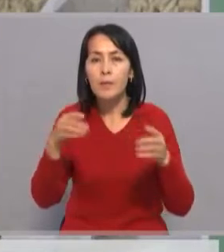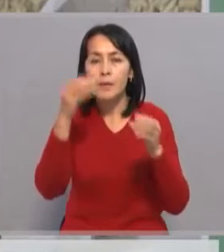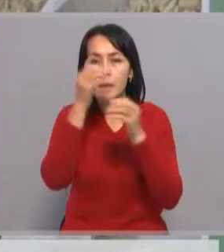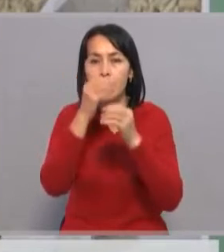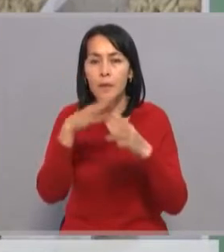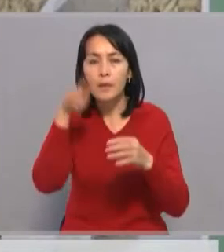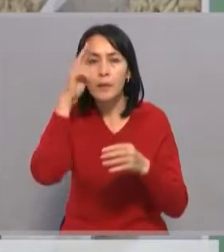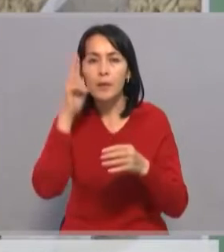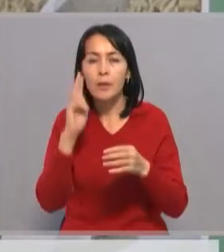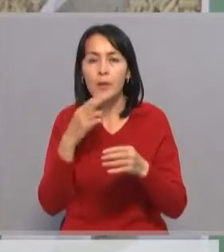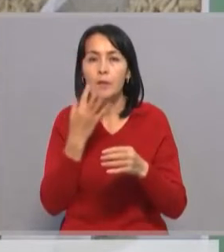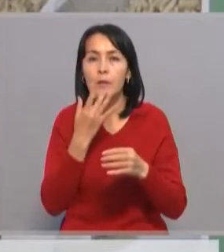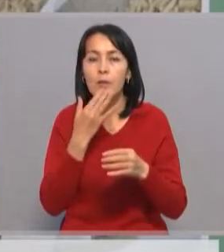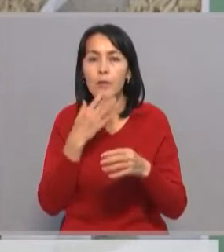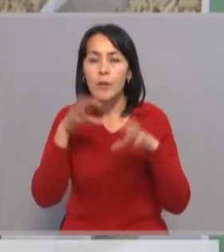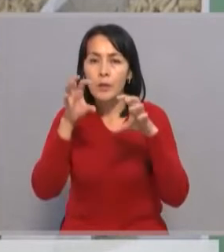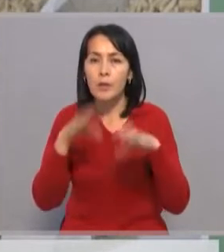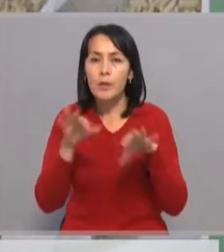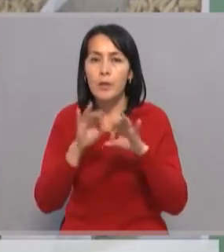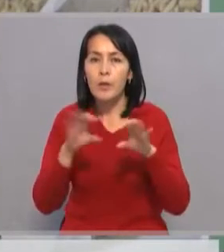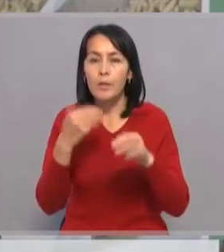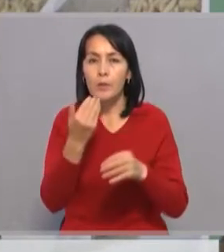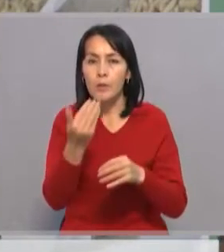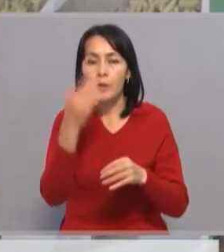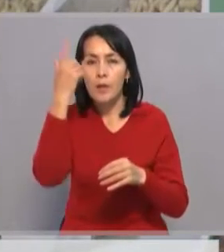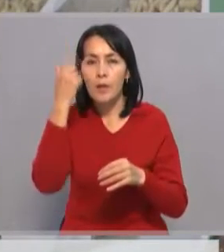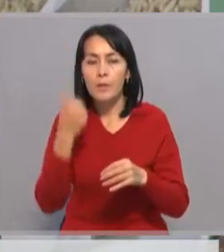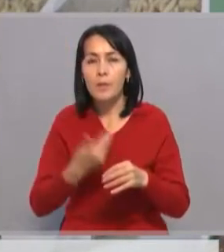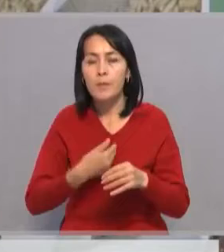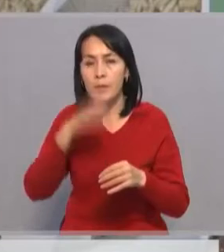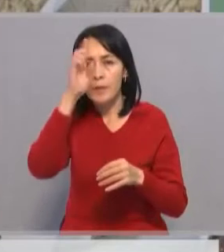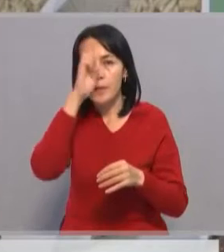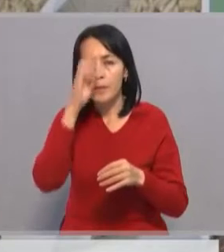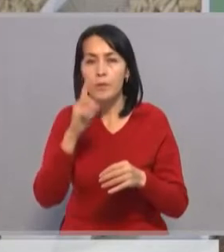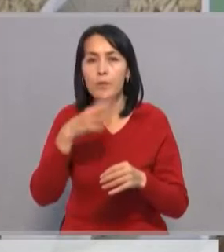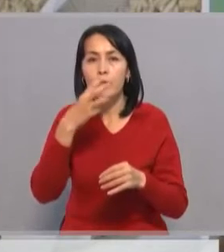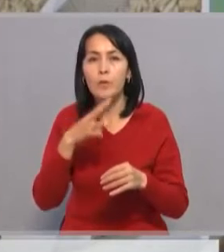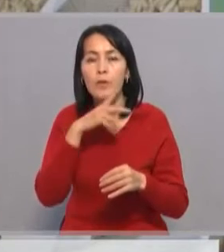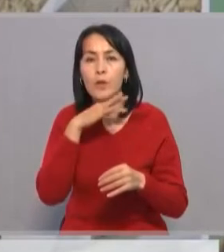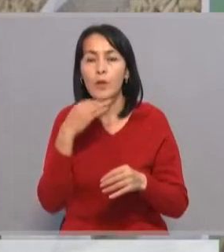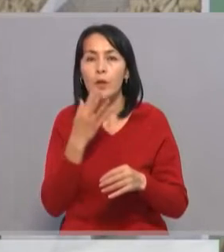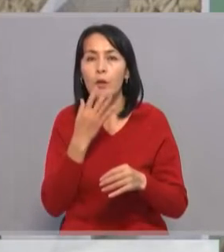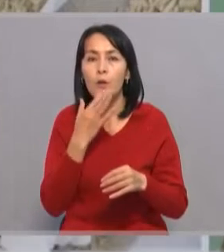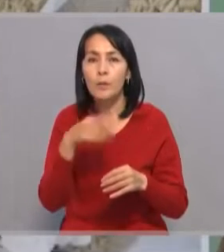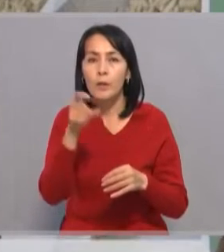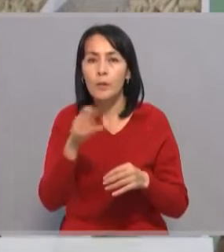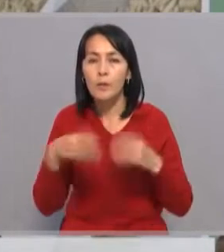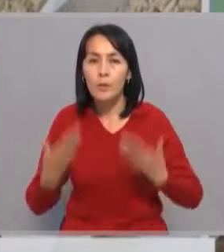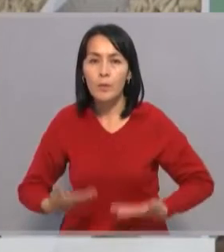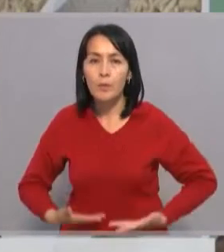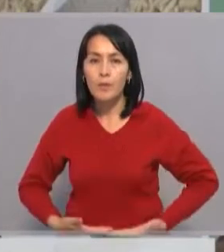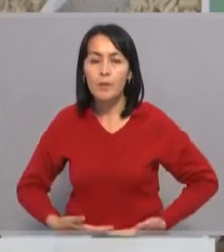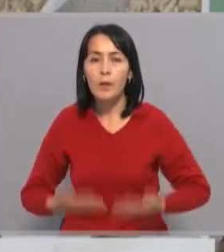этностарға татар мен башқұрт ұлтының дәстүрін дәріптеу. Өздеріңізде білесіздер, біздің елімізде 130-дан аса ұлт пен ұлыс өмір сүріп